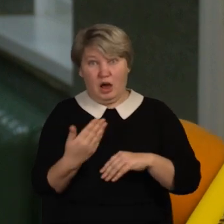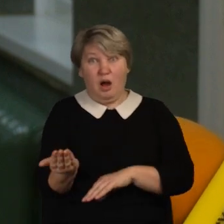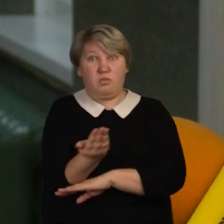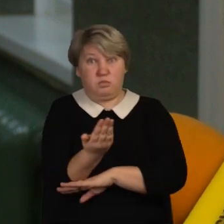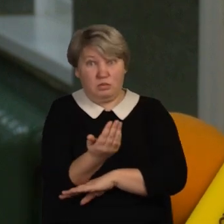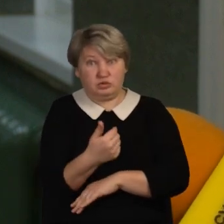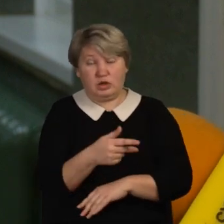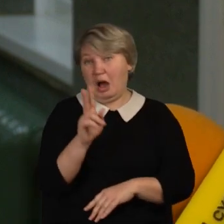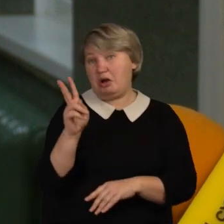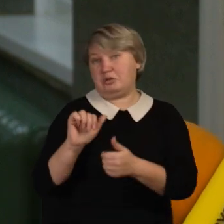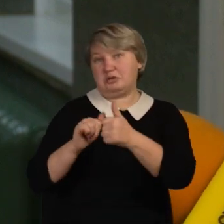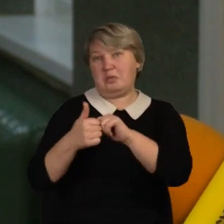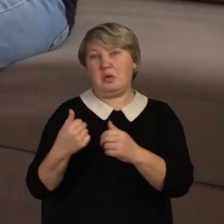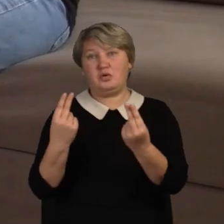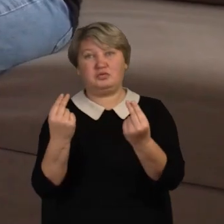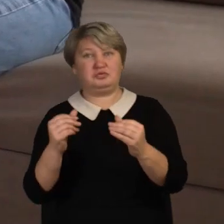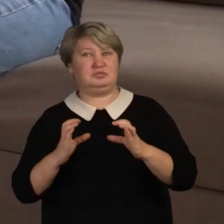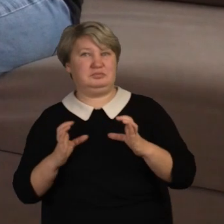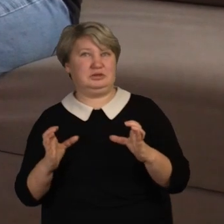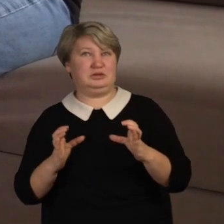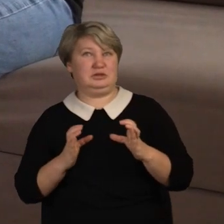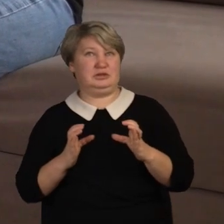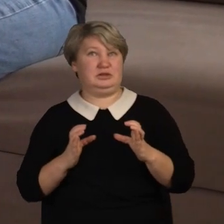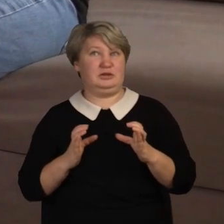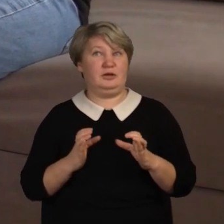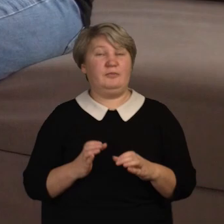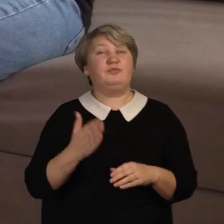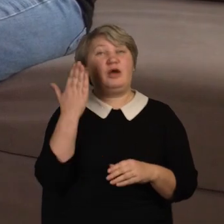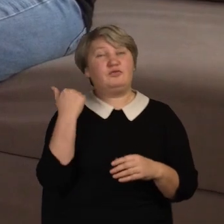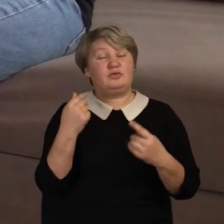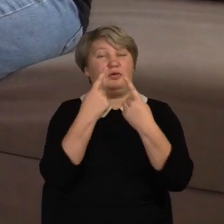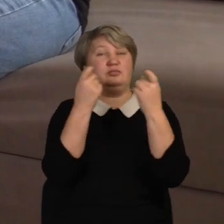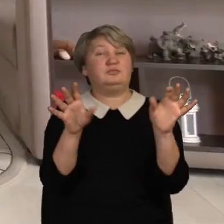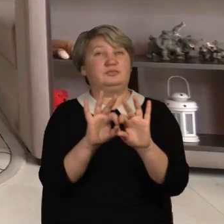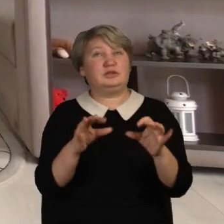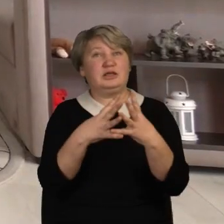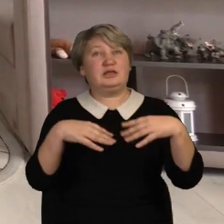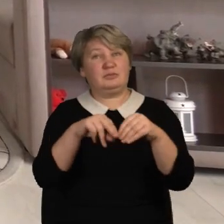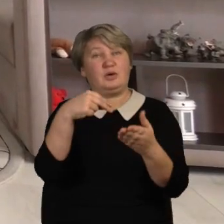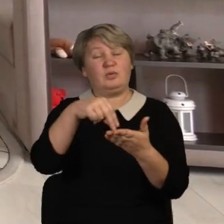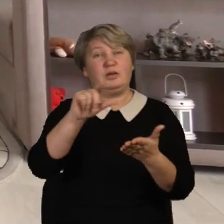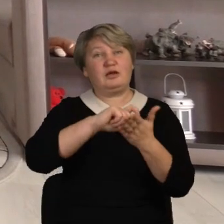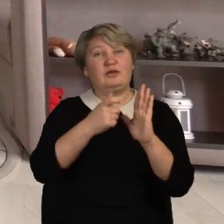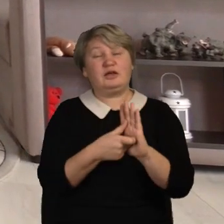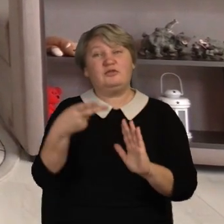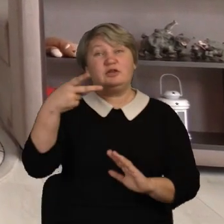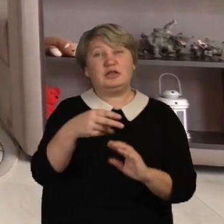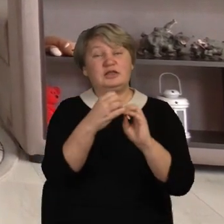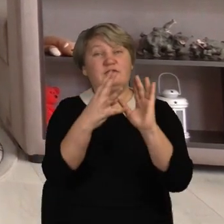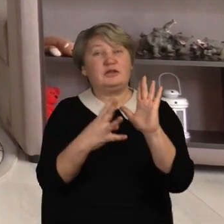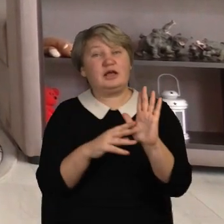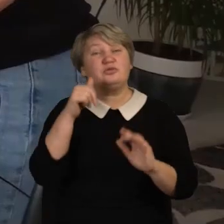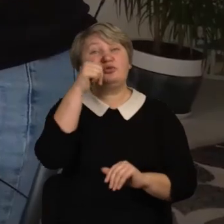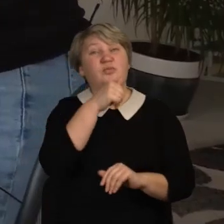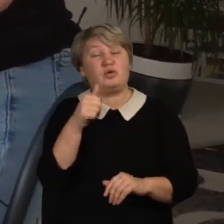би на моїх грошах збагатів. Нагадаю, Суспільне повідомляло про те, що сім'я придбала квартиру у 2019 році.